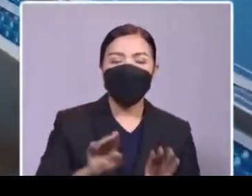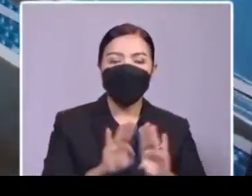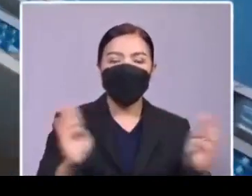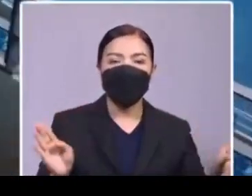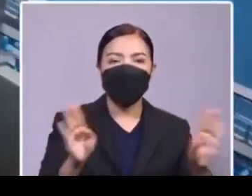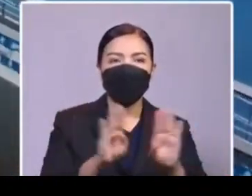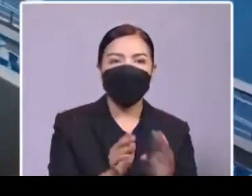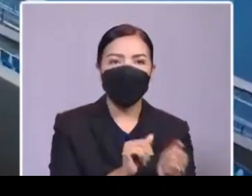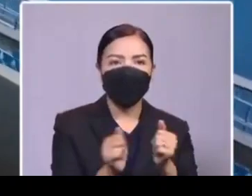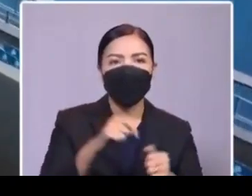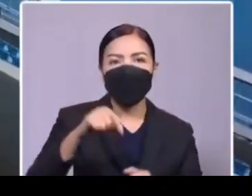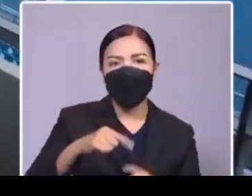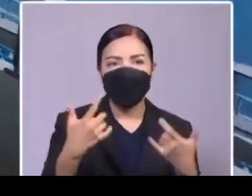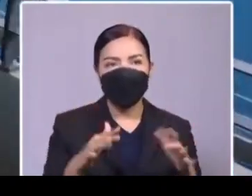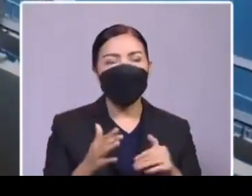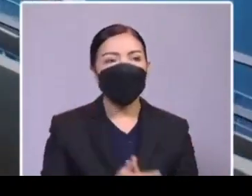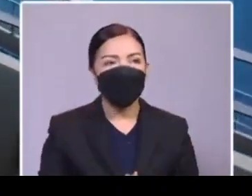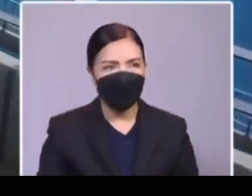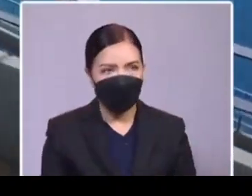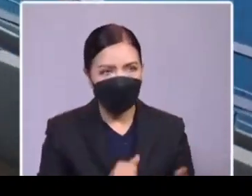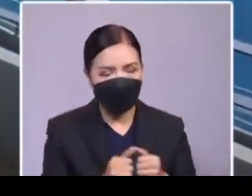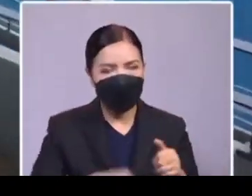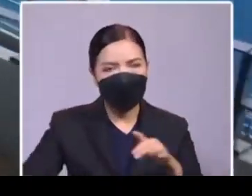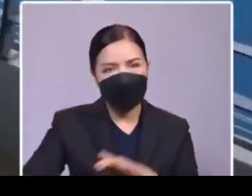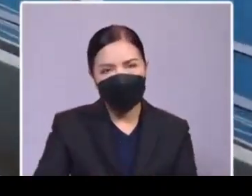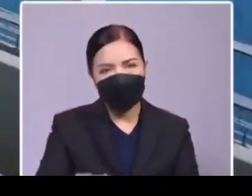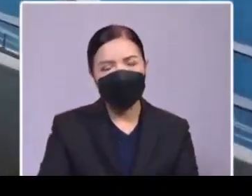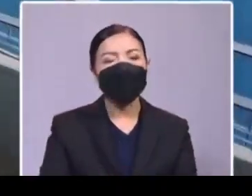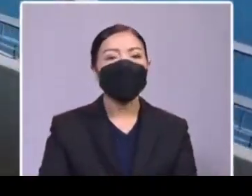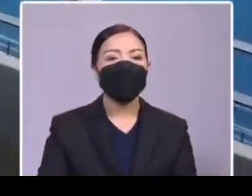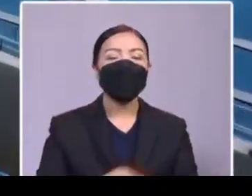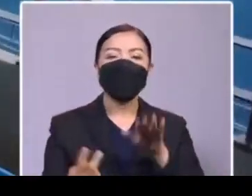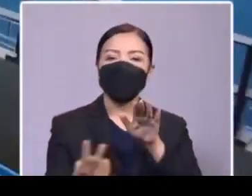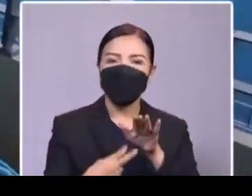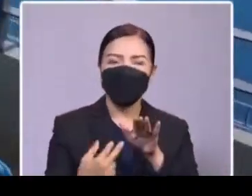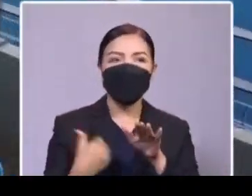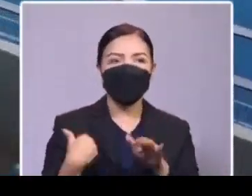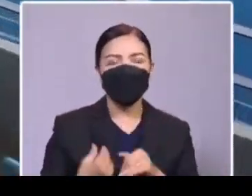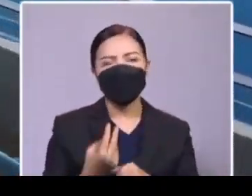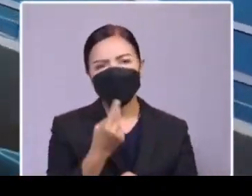ปิดการแข่งขันแล้วนะครับก็ยังใช้การแข่งขันฟุตบอลและก็กรีฑาด้วยครับ